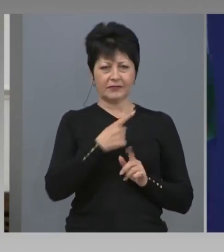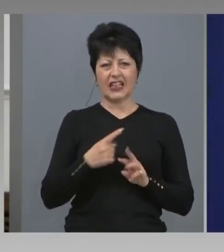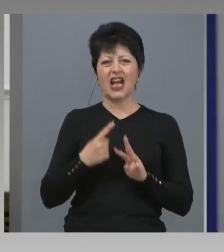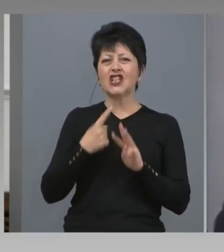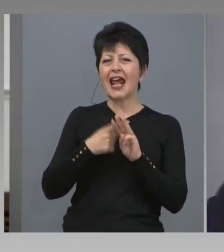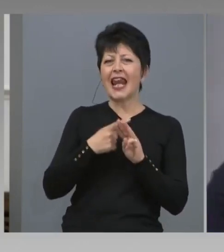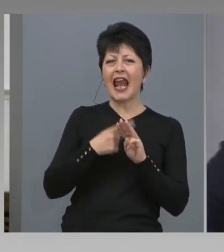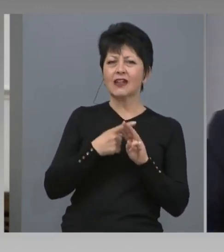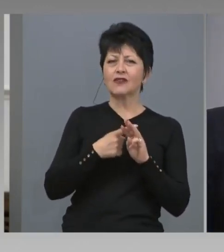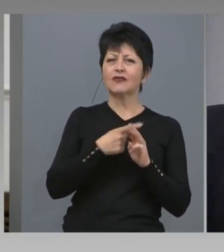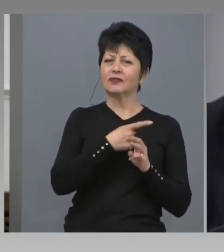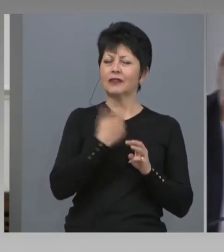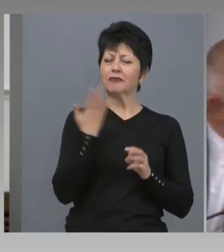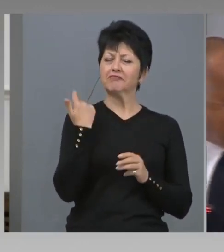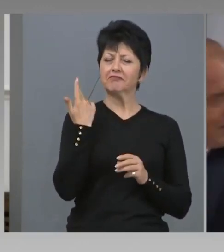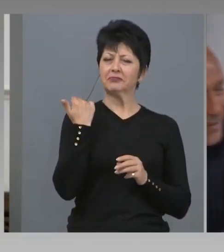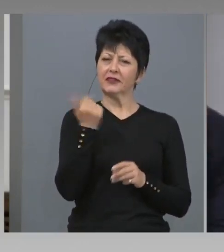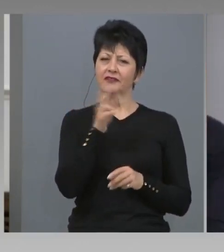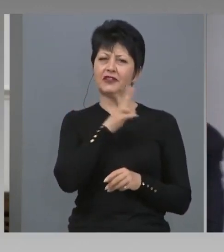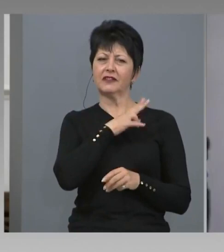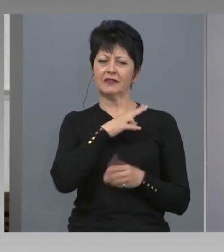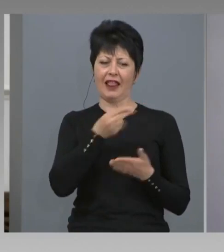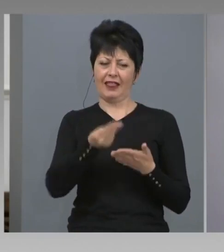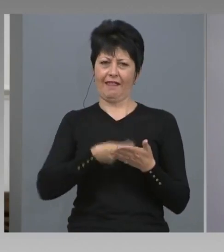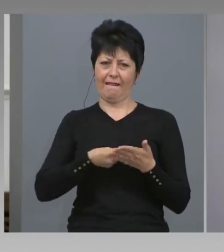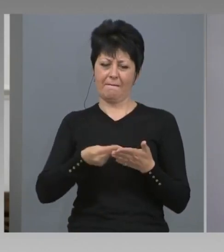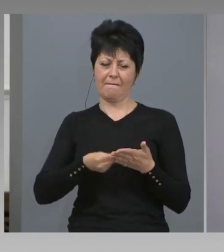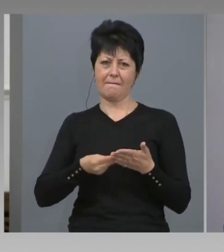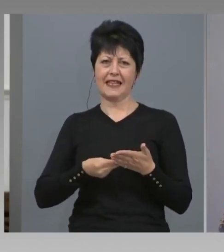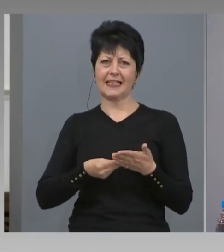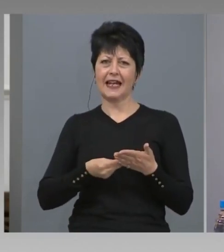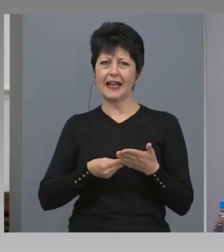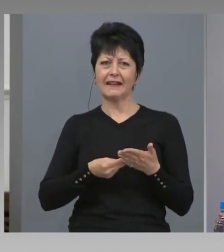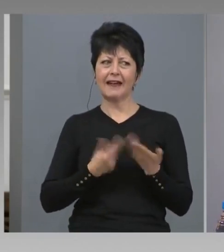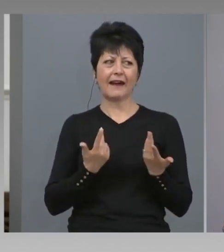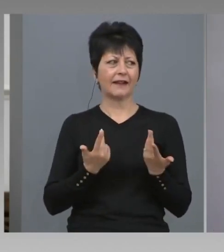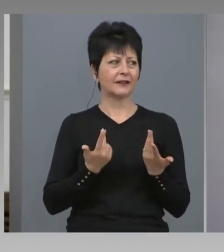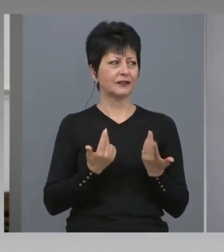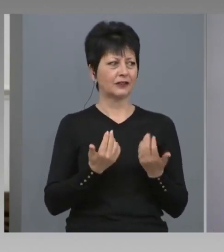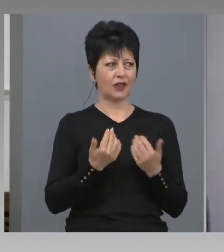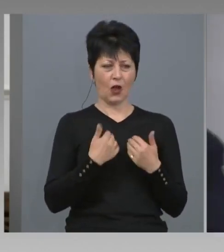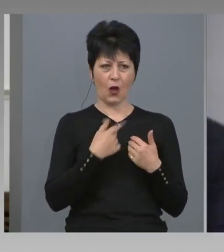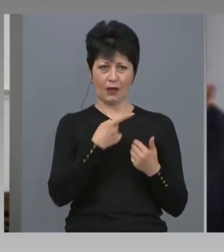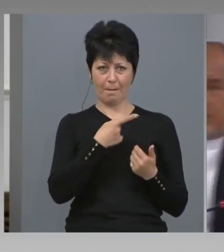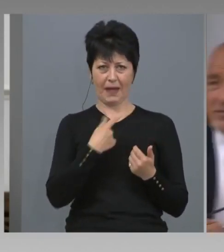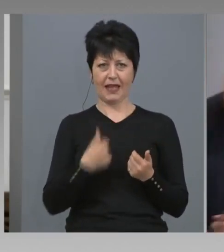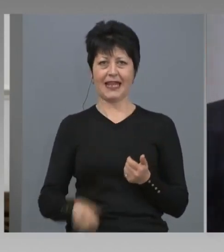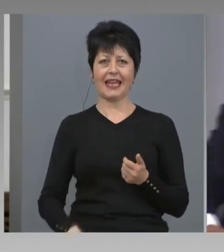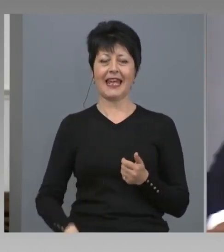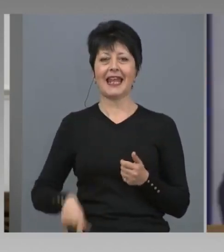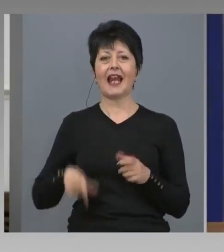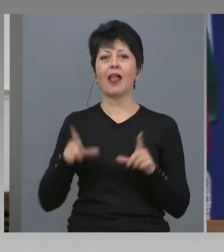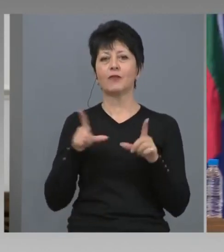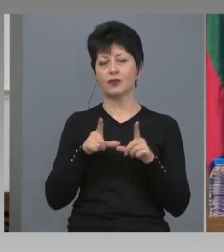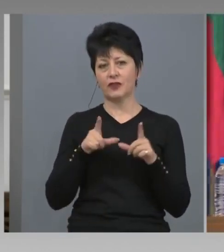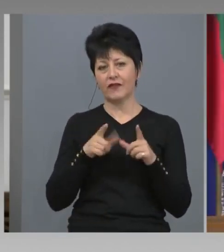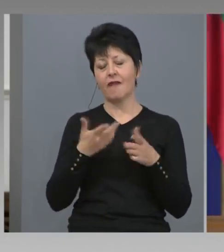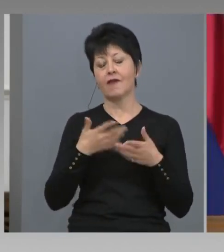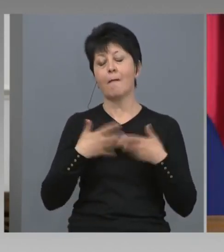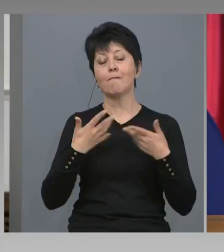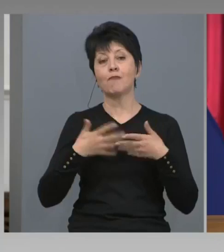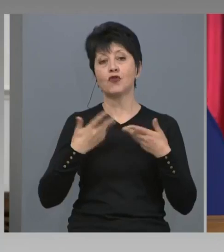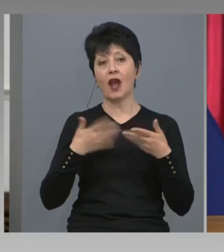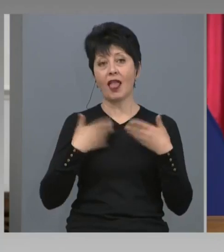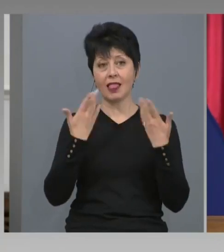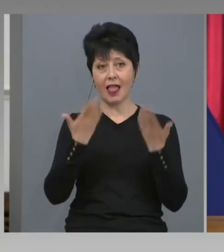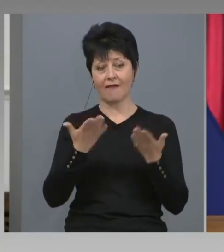бивш началник, секретар на... от мен и генерал Мутафчийски и щаба ви пожелаваме приятна неделя.